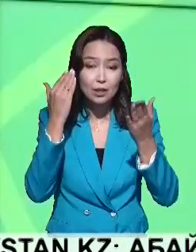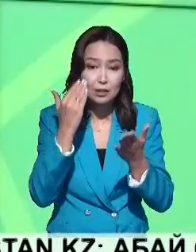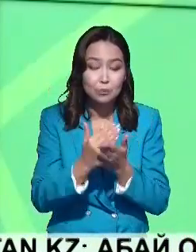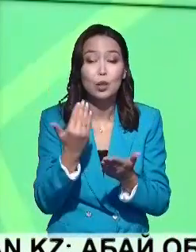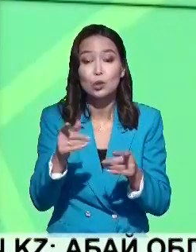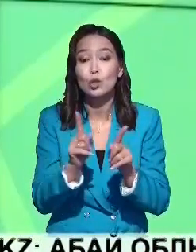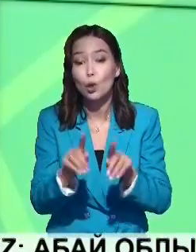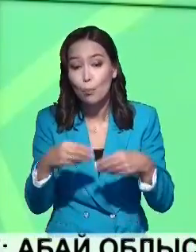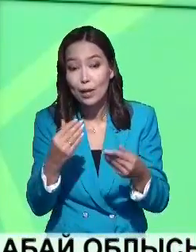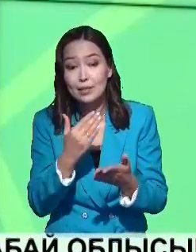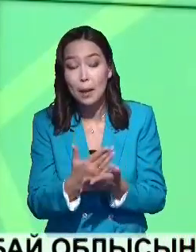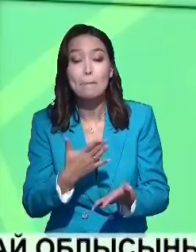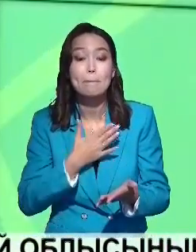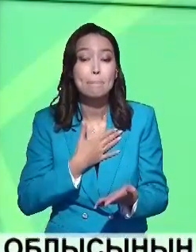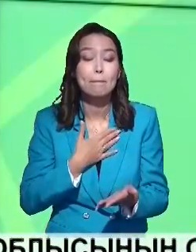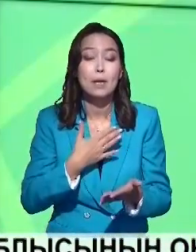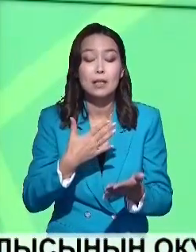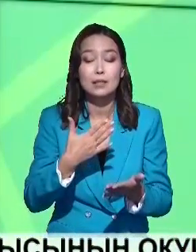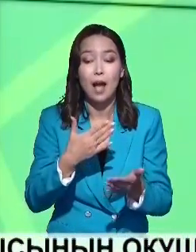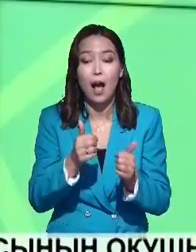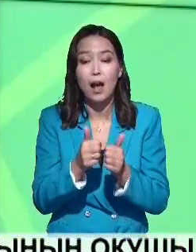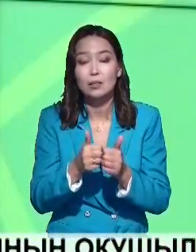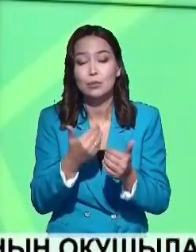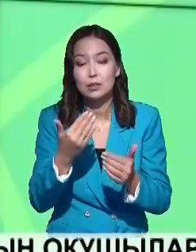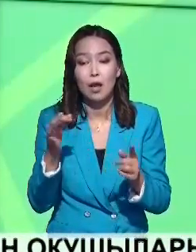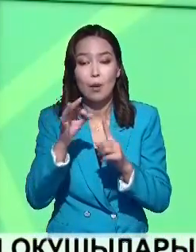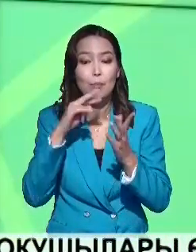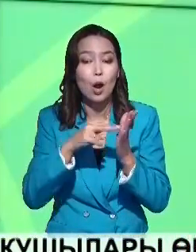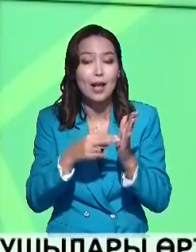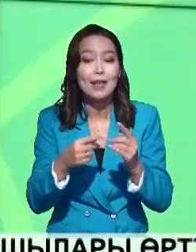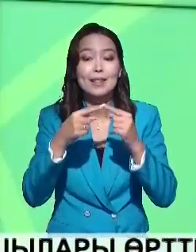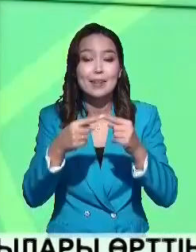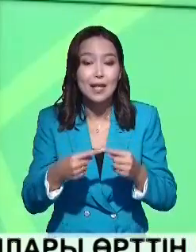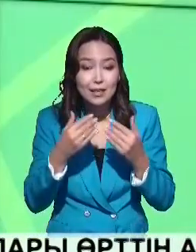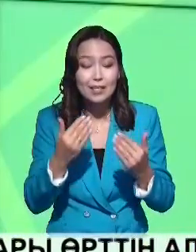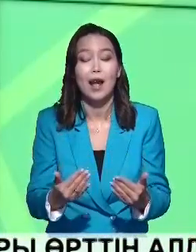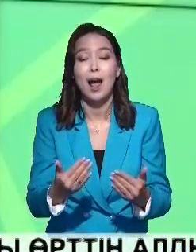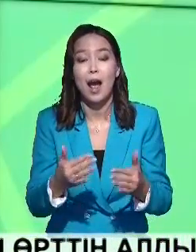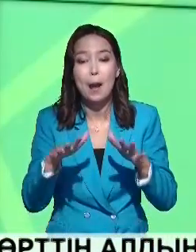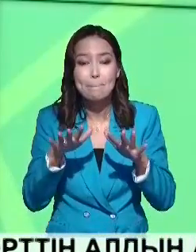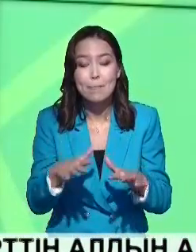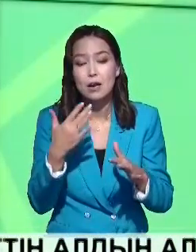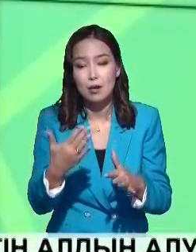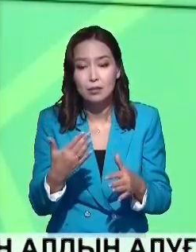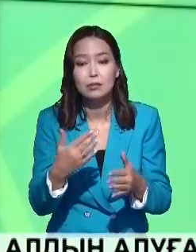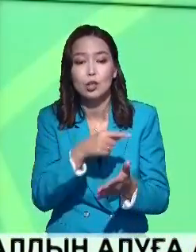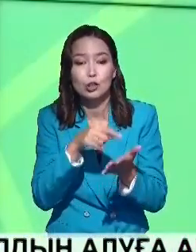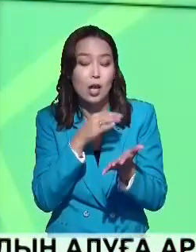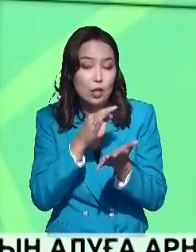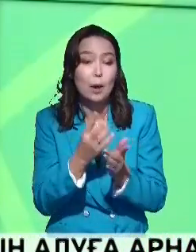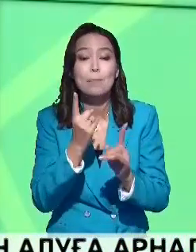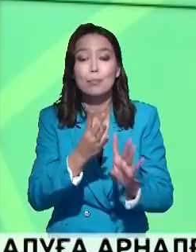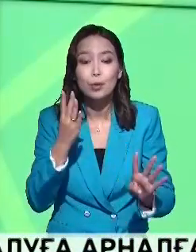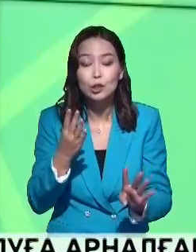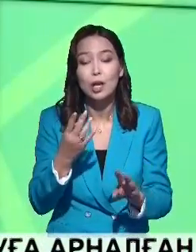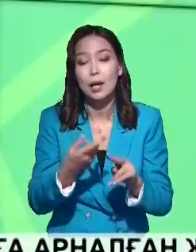отырмын. Сондықтан біздің алдымызда тұрған басты мақсат нақты, объективті ақпаратты беру. Бірінші кезекте